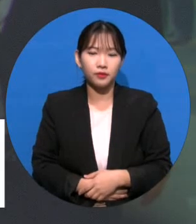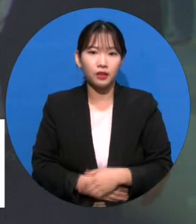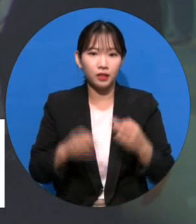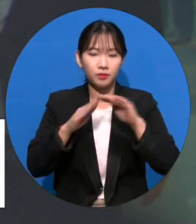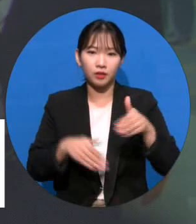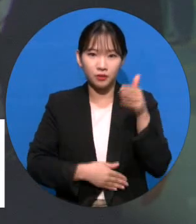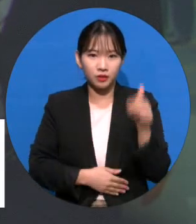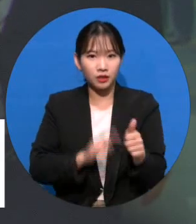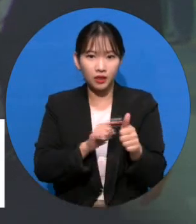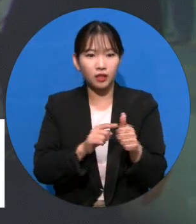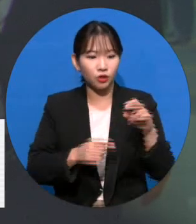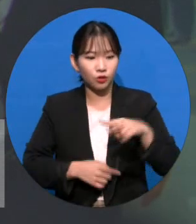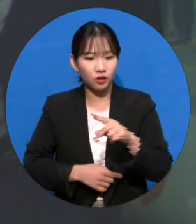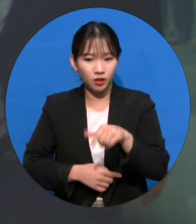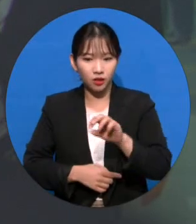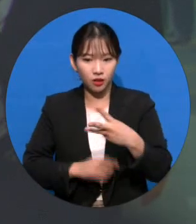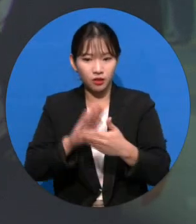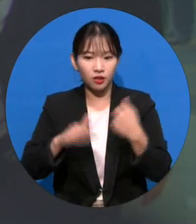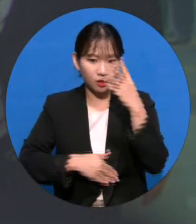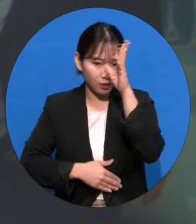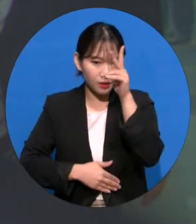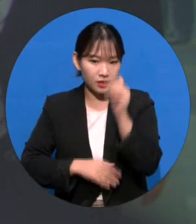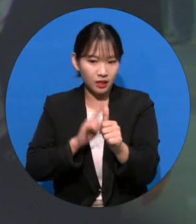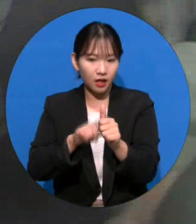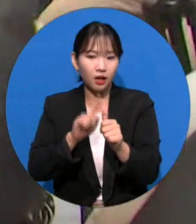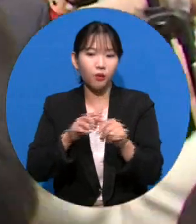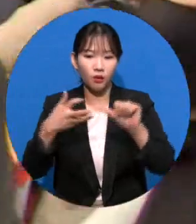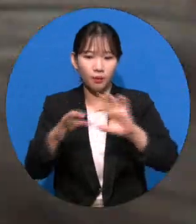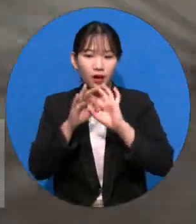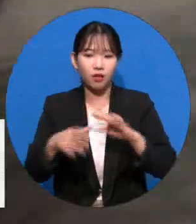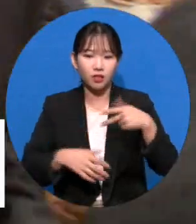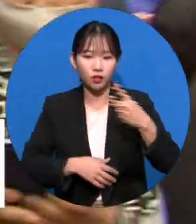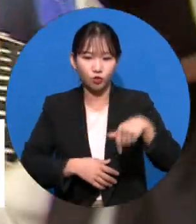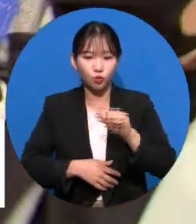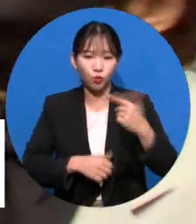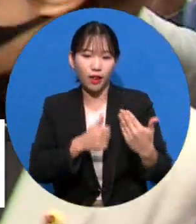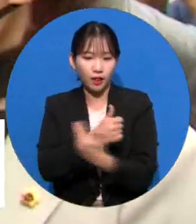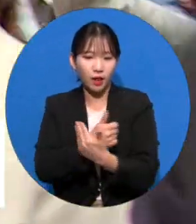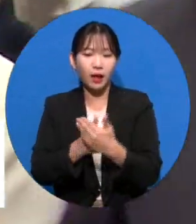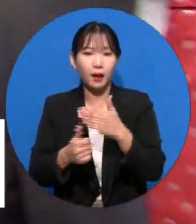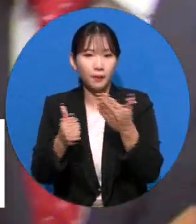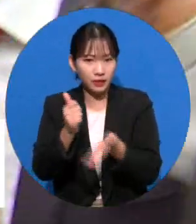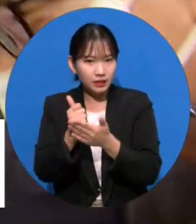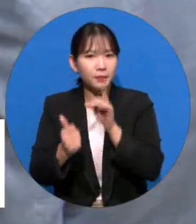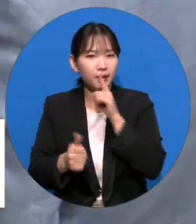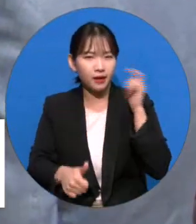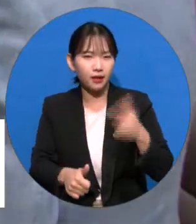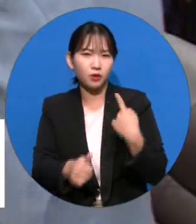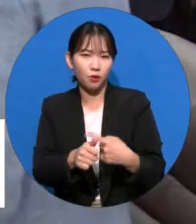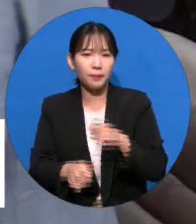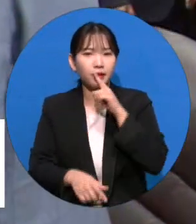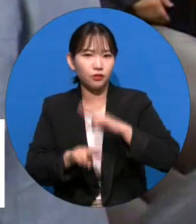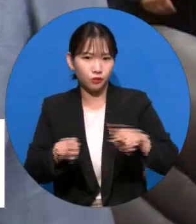김현모 전망 도지사가 윤석열 전 검찰총장에 5.18 관련 전두환 오모 발언에 강력 규탄하고 발언을